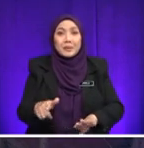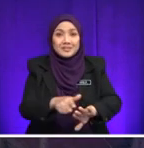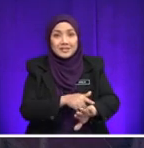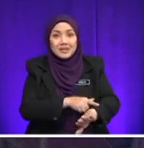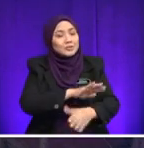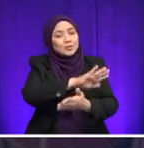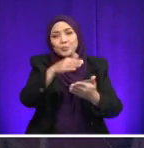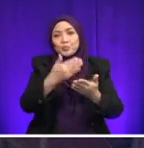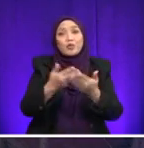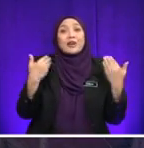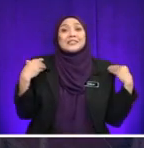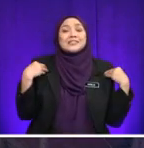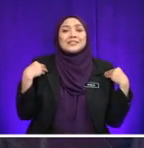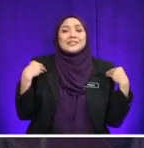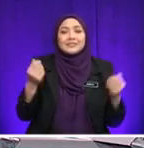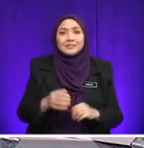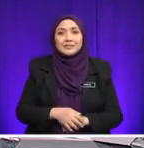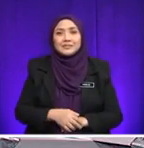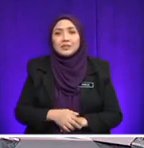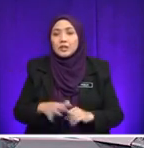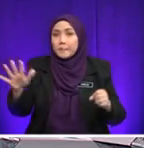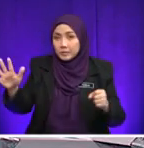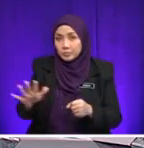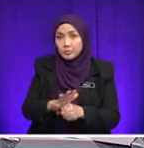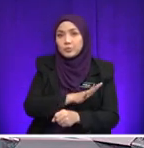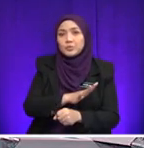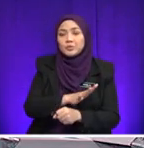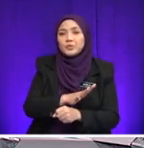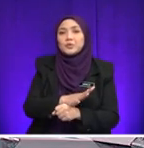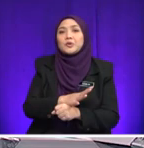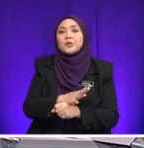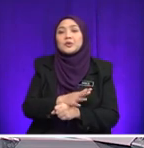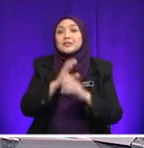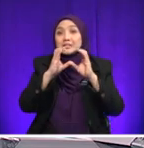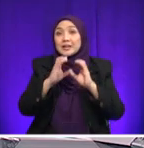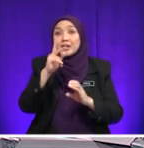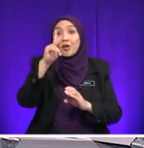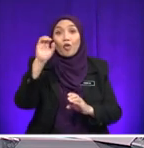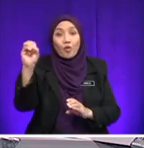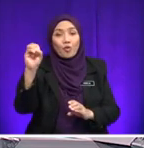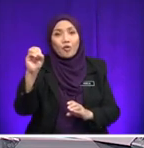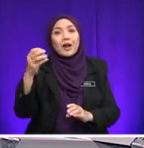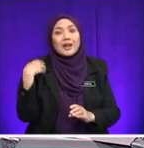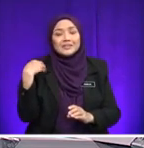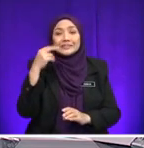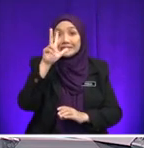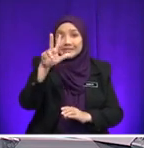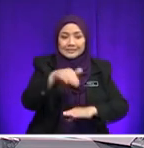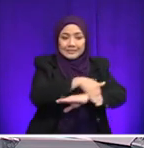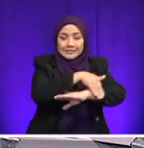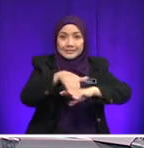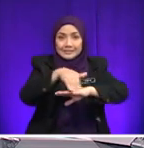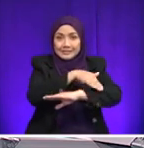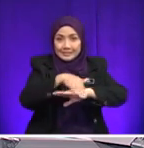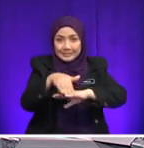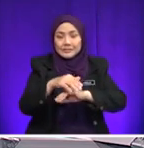Oke jadi dia memenuhi syarat diberikan tiga Sisi jadi dekat